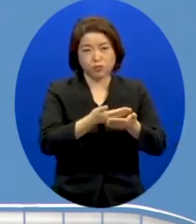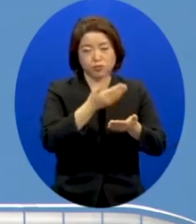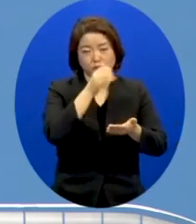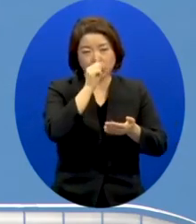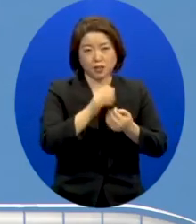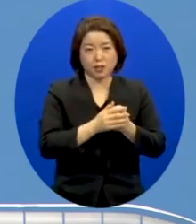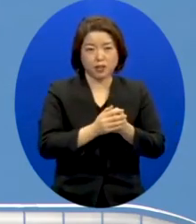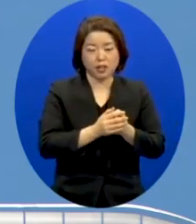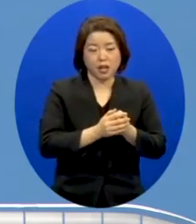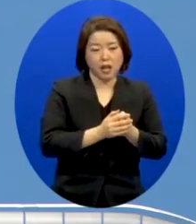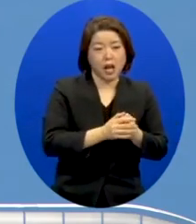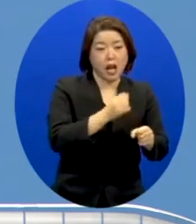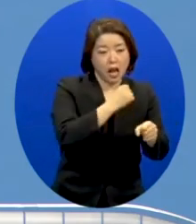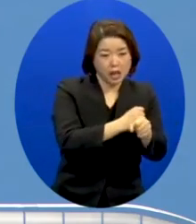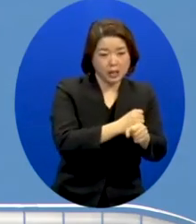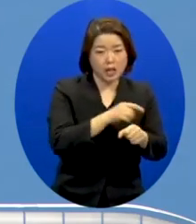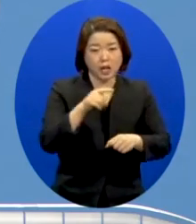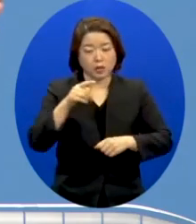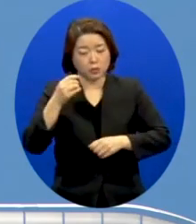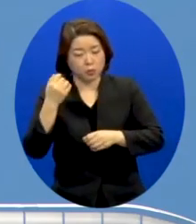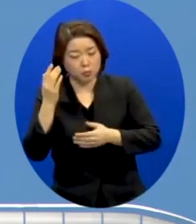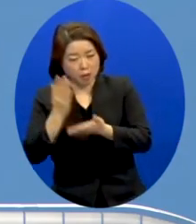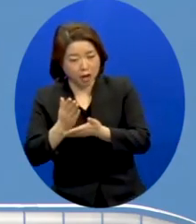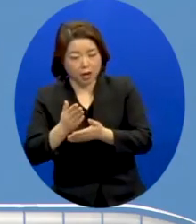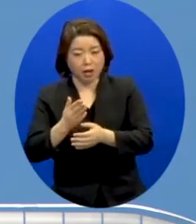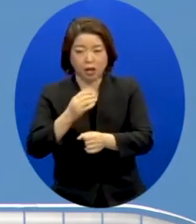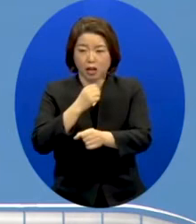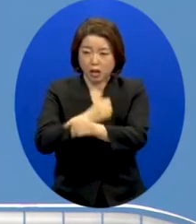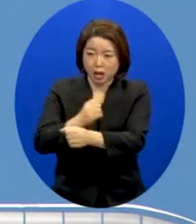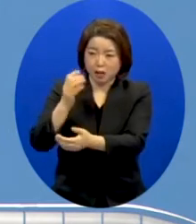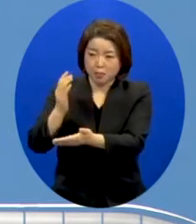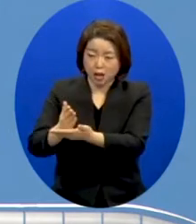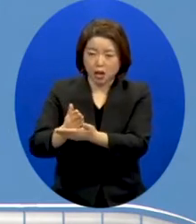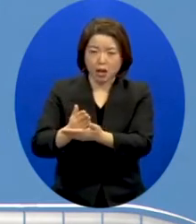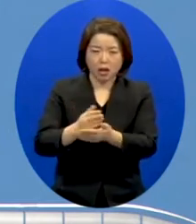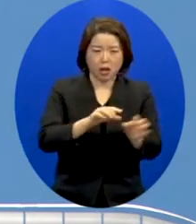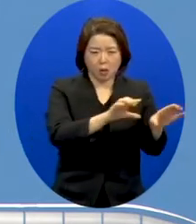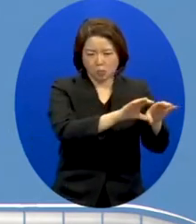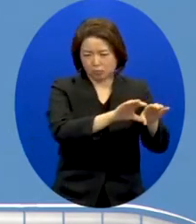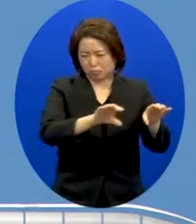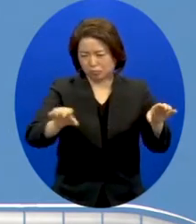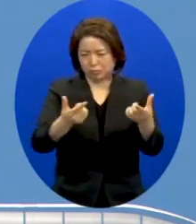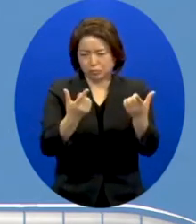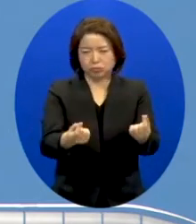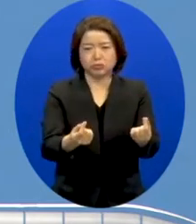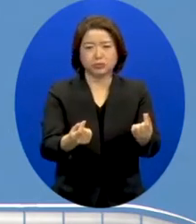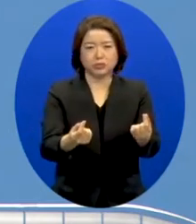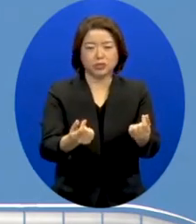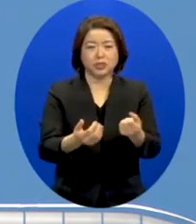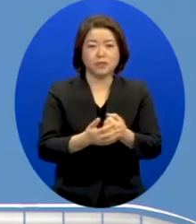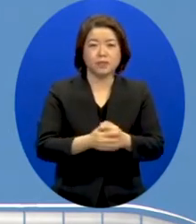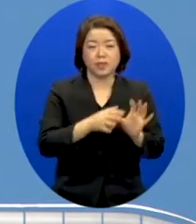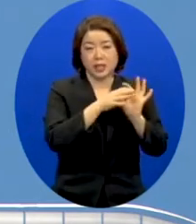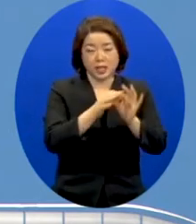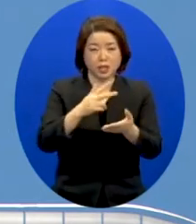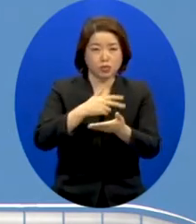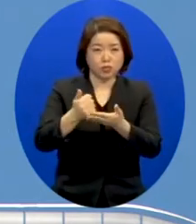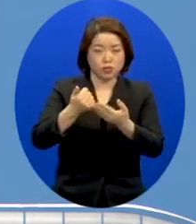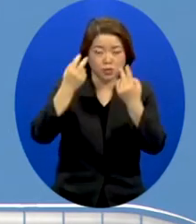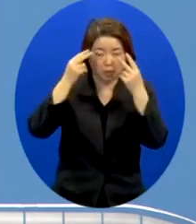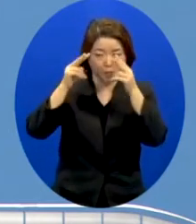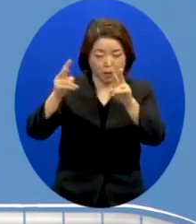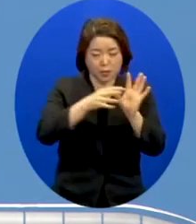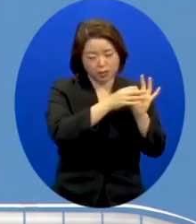했다가 안 했다고 하니까 계속 똑같은 상태에 머무르는 겁니다 계속 주님을 생각하는 삶을 계속 2war